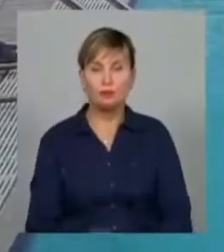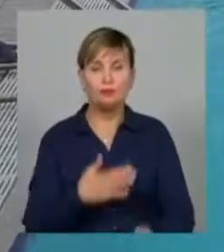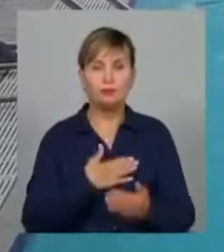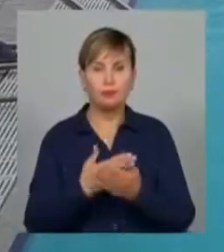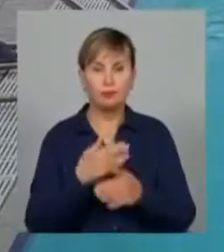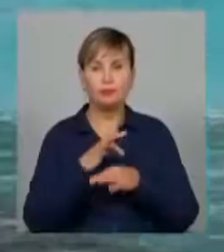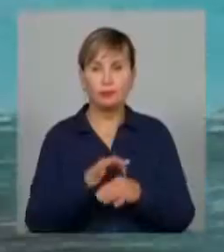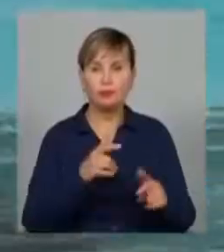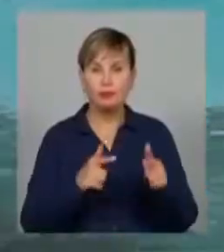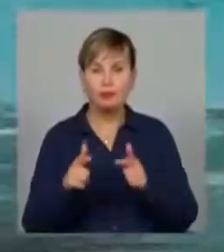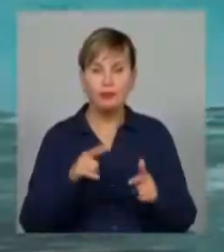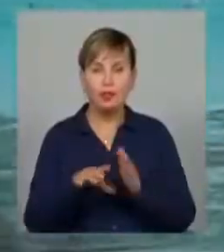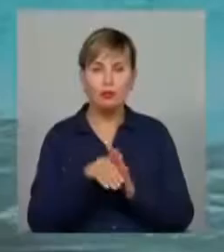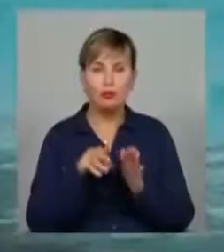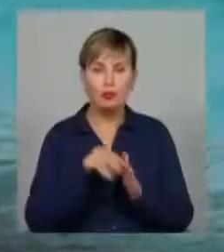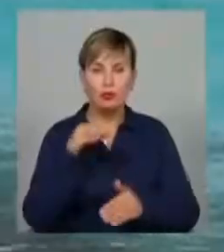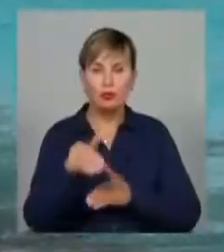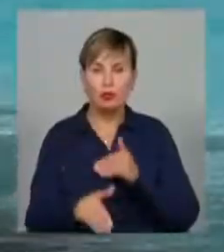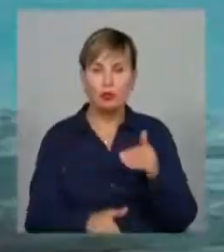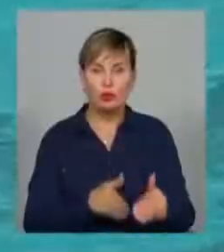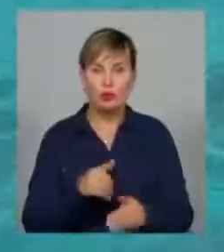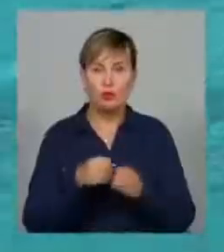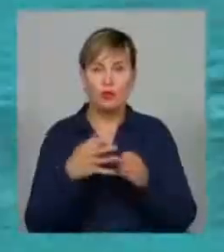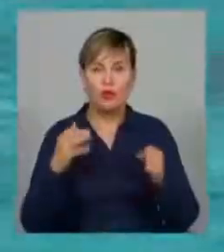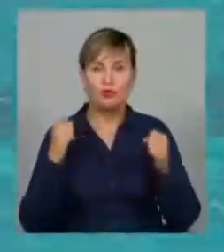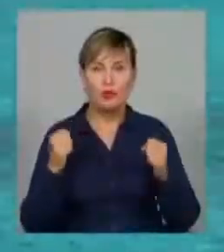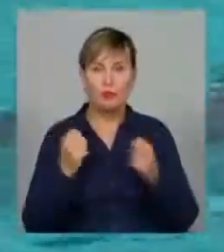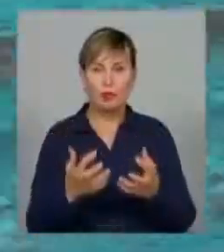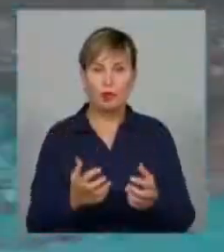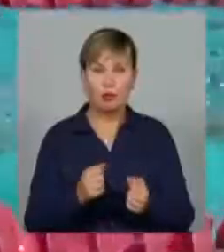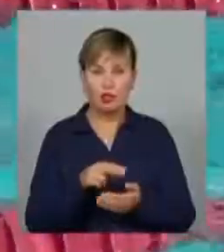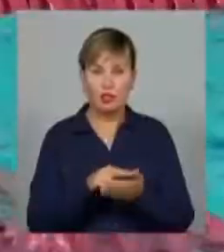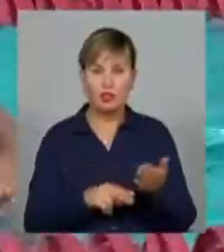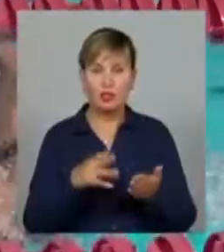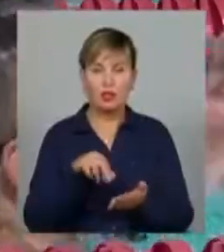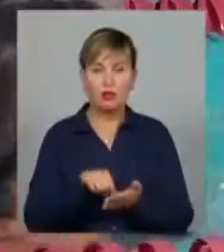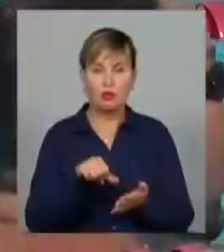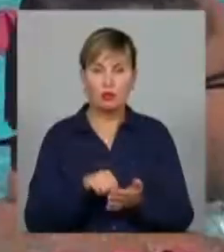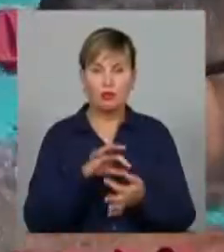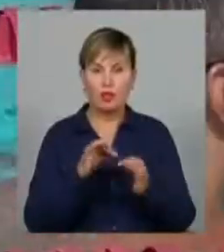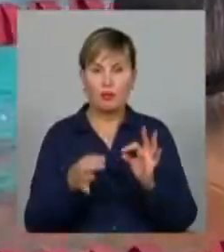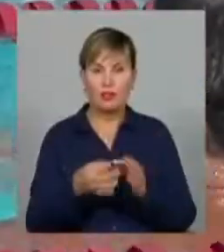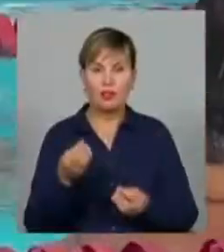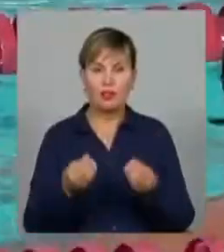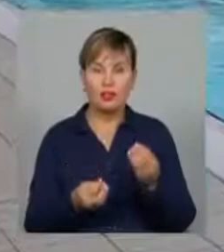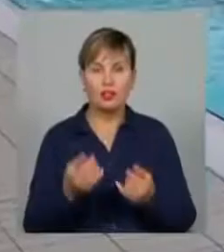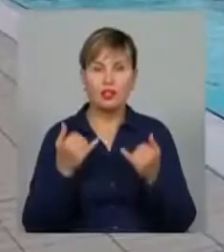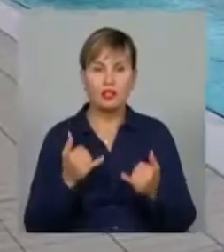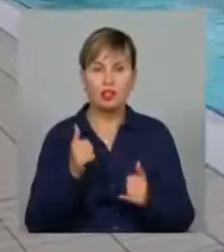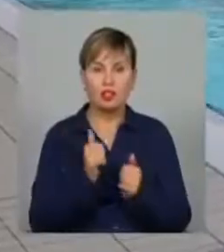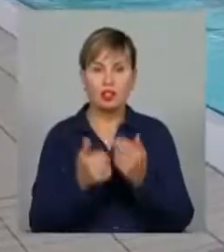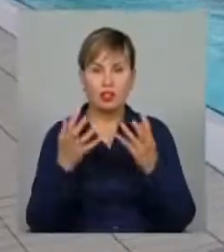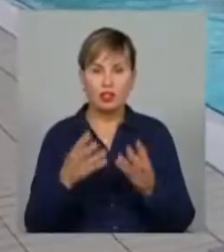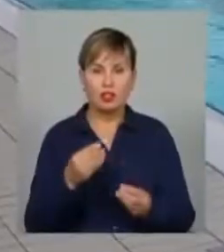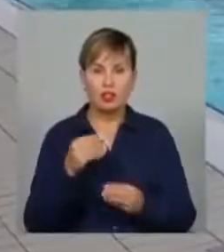проходит подготовка и у сборной по водному поло. 15 спортсменов получили лицензию для участия в Олимпийских играх. Сейчас они